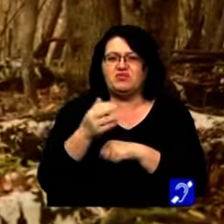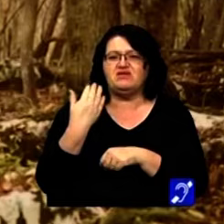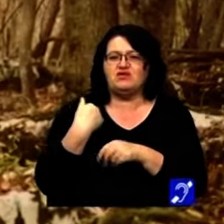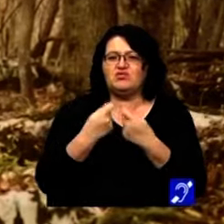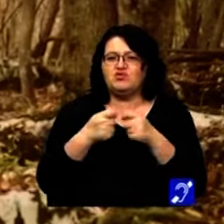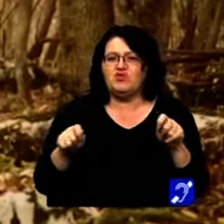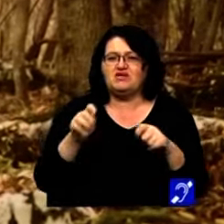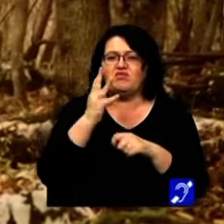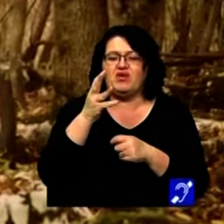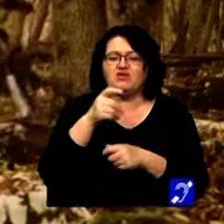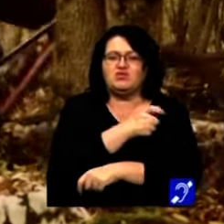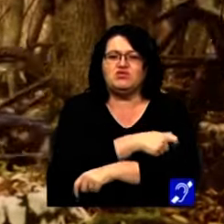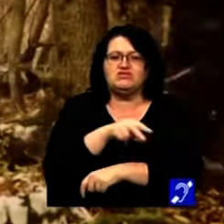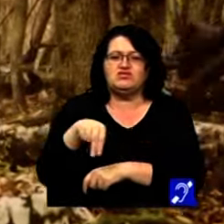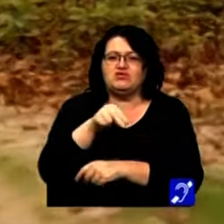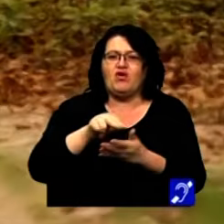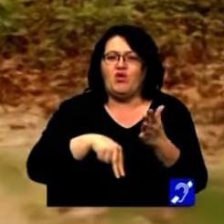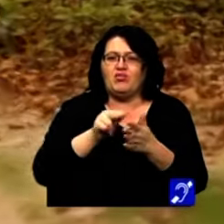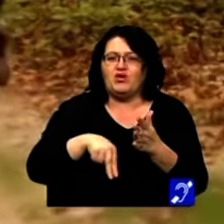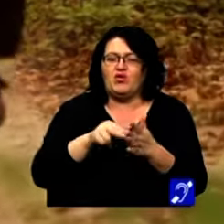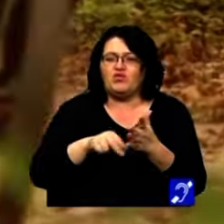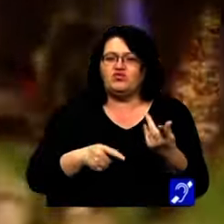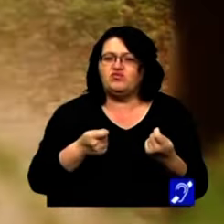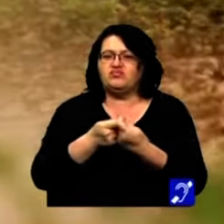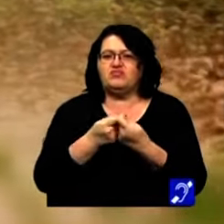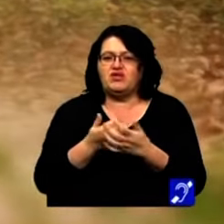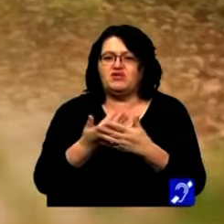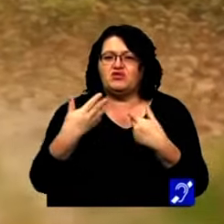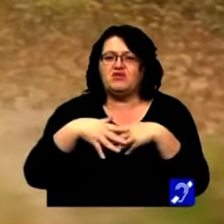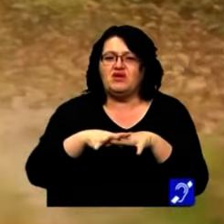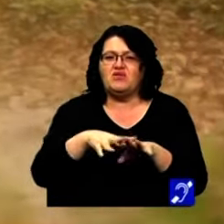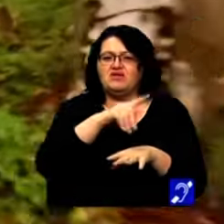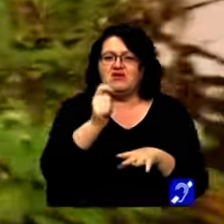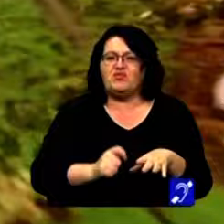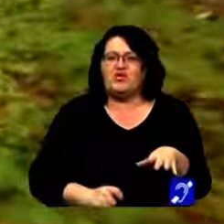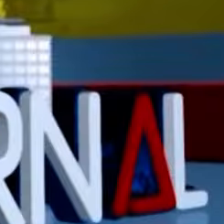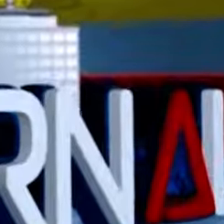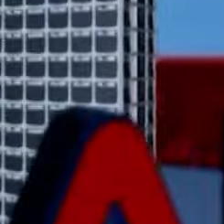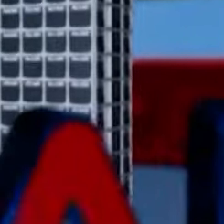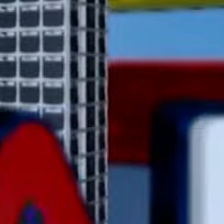toate cele patru consilii județene au aprobat acordul de principiu pentru implementarea acestui proiect.